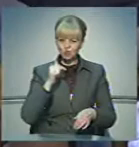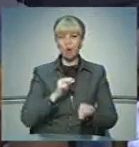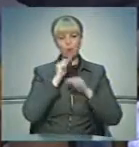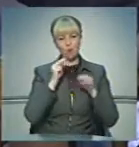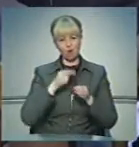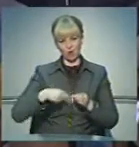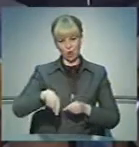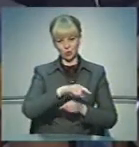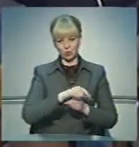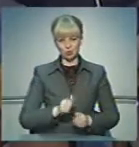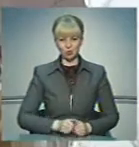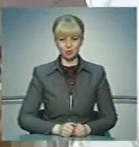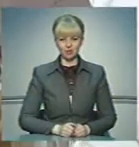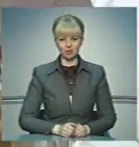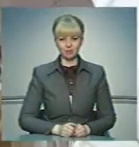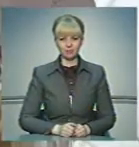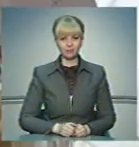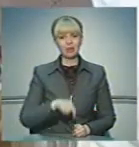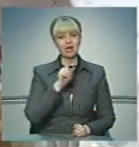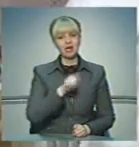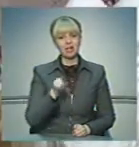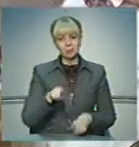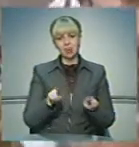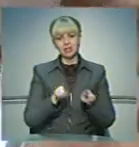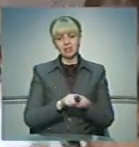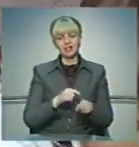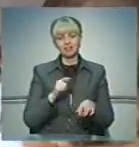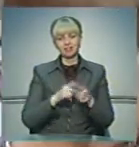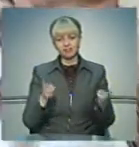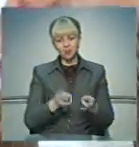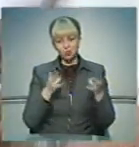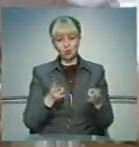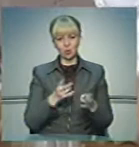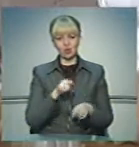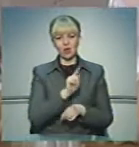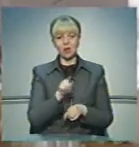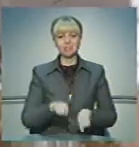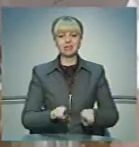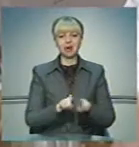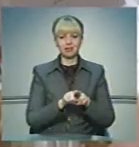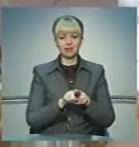увагу оточуючих. Вони такі чуйні, вони такі